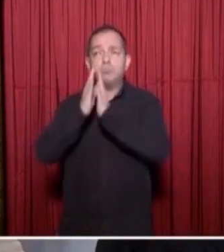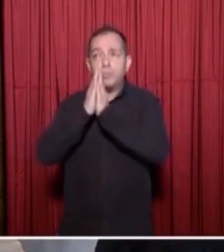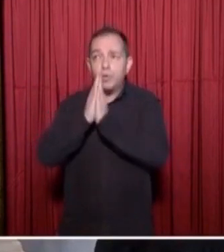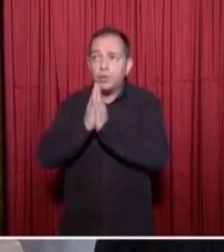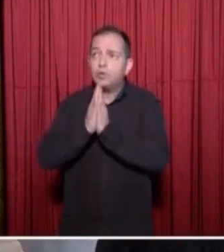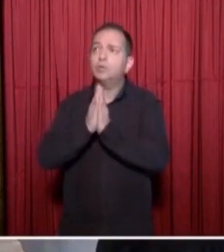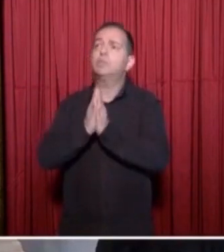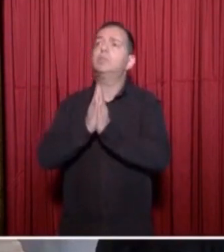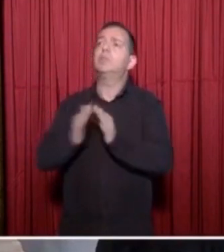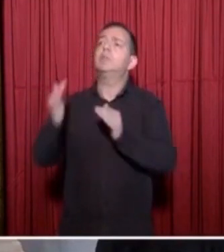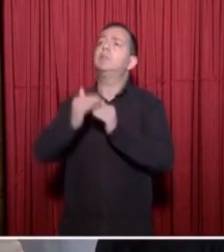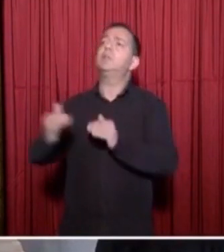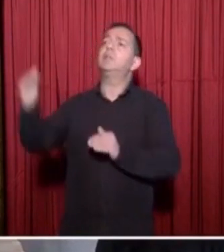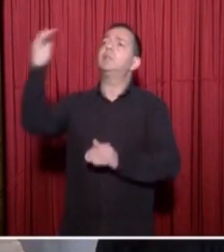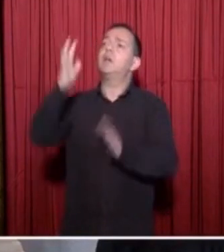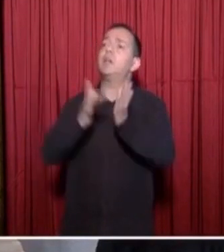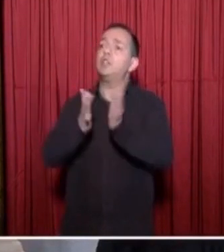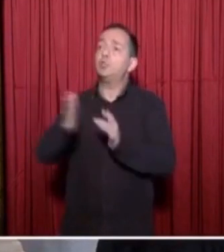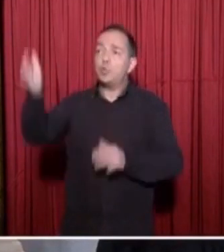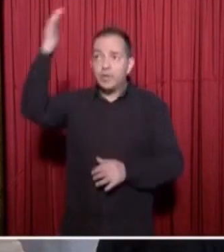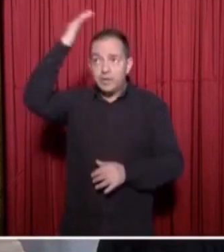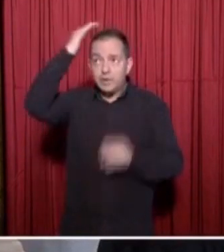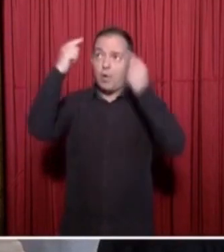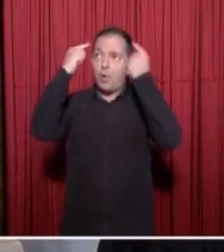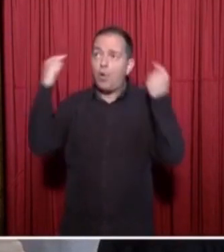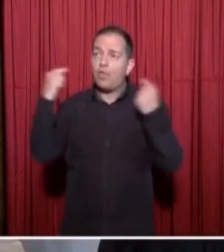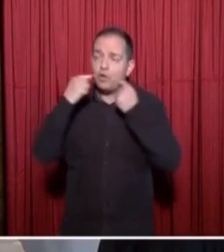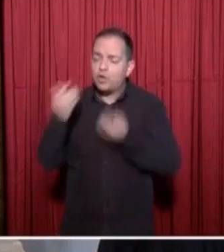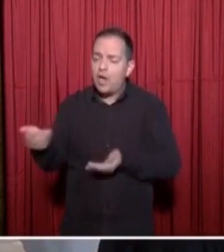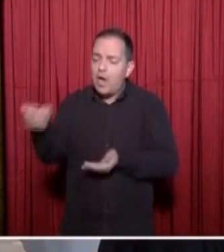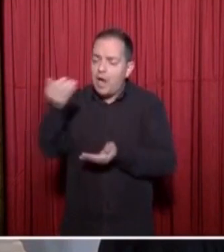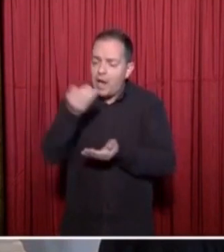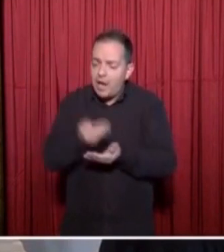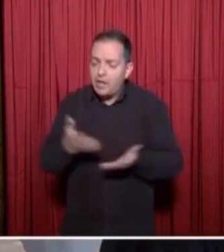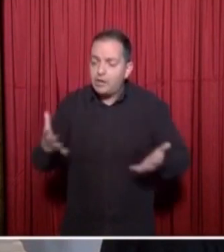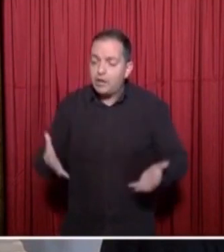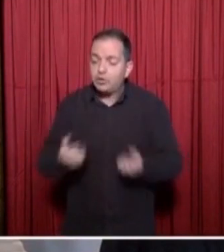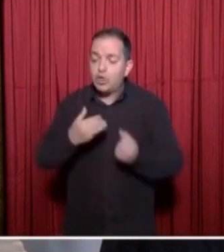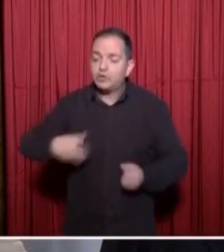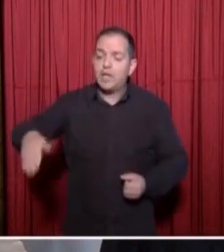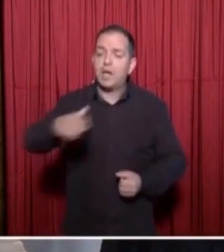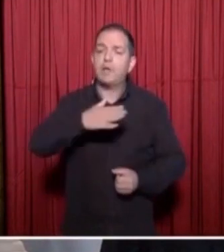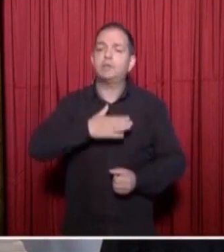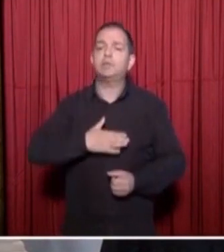Κύριε Ιησού Χριστέ ο Θεός, ελέησον και σώσον